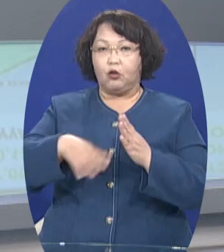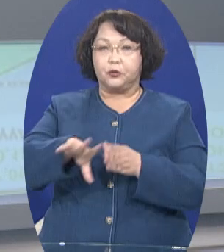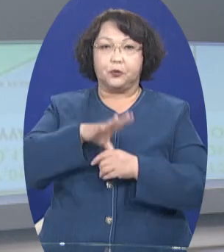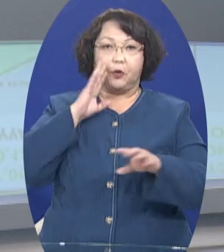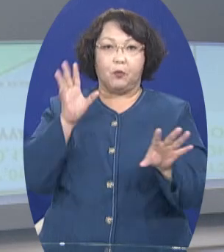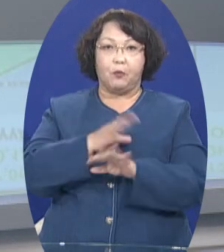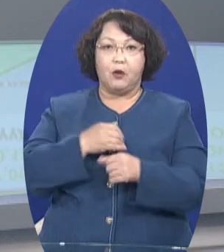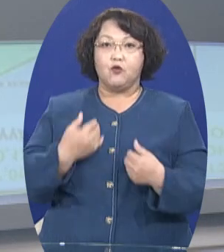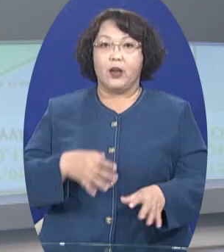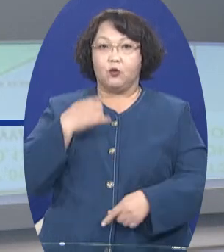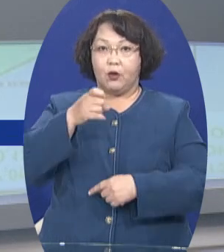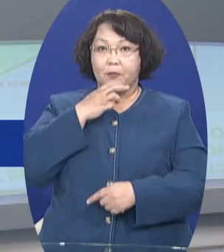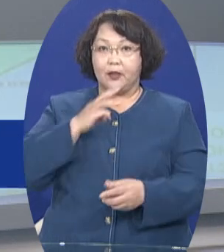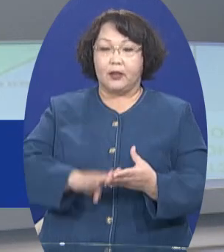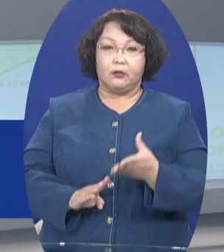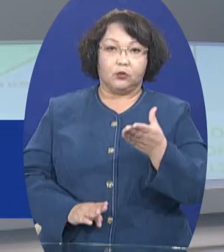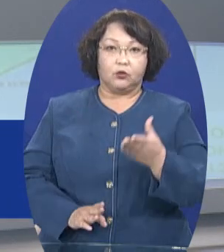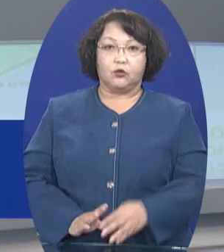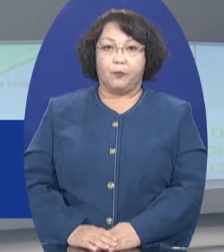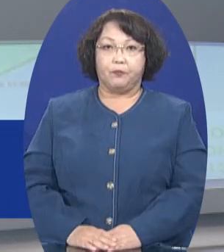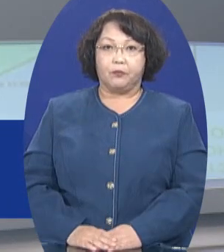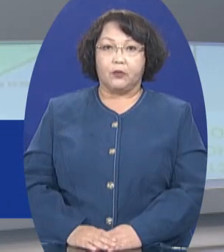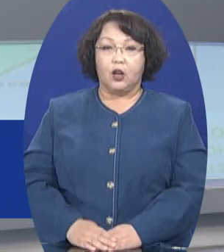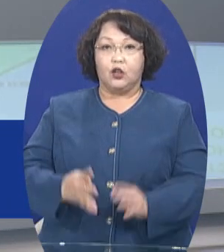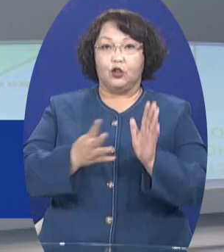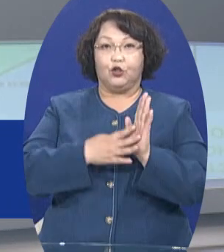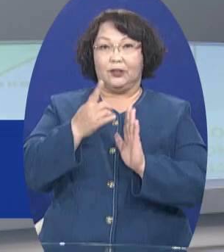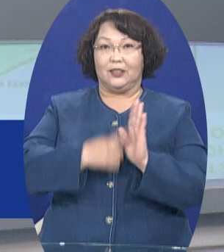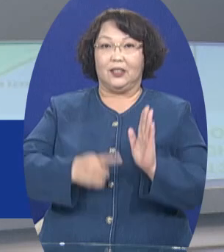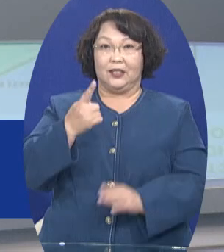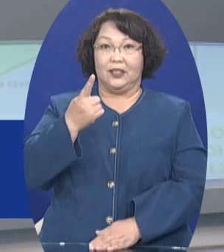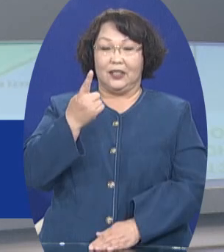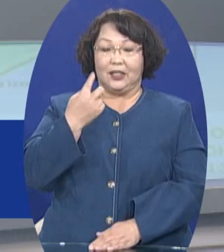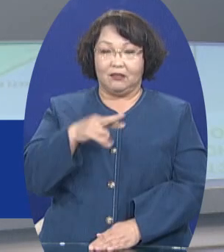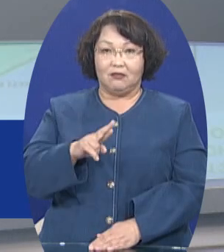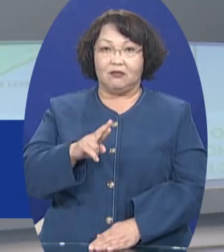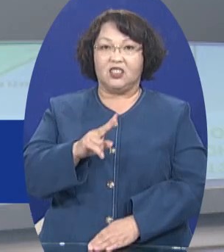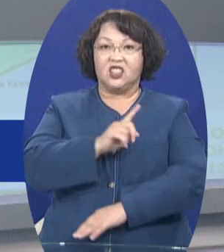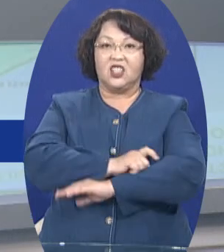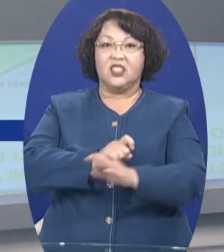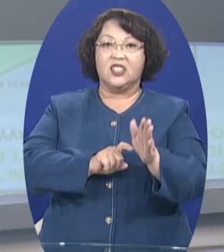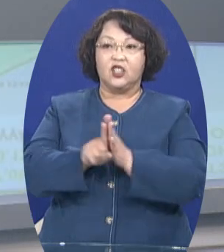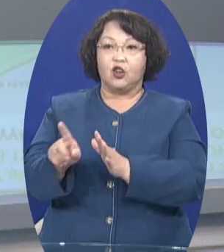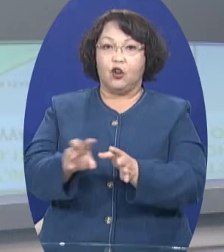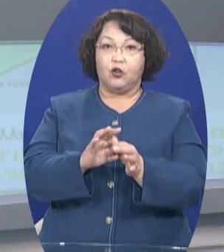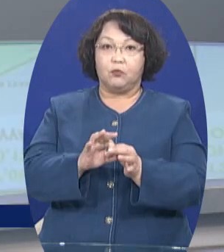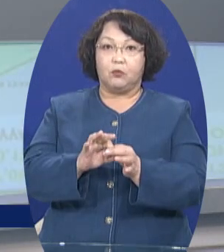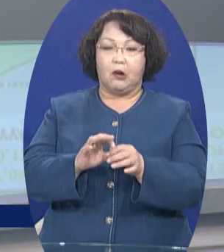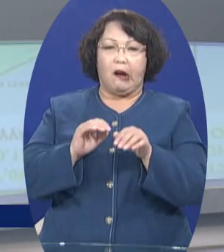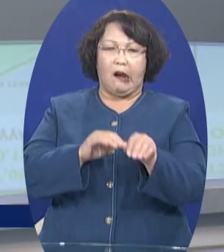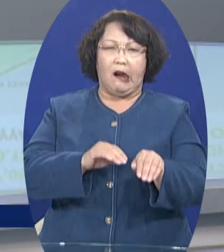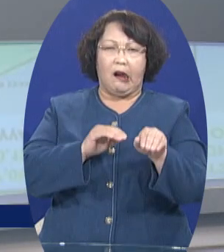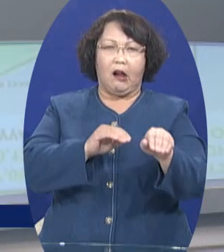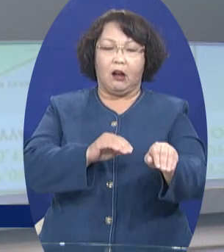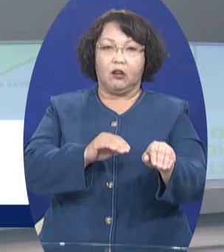Эдгээр болоод бусад мэдээллүүдийг үзүүлэхээр бэлтгэлээ. Хичээлийн шинэ жил эхлэхтэй холбогдуулаад замын хөдөлгөөний төвчрэл ачааллыг бууруулах зорилгоор